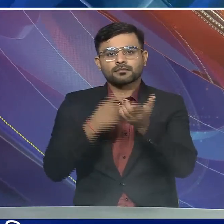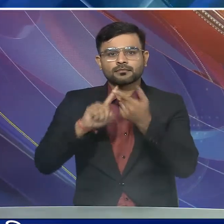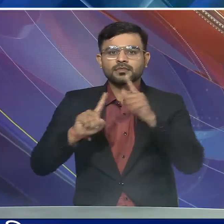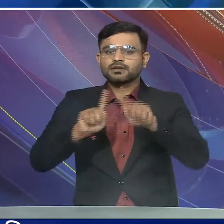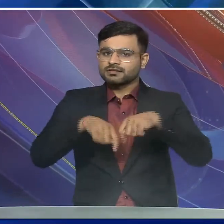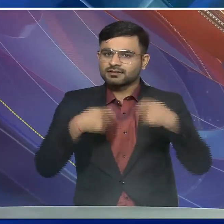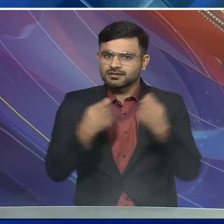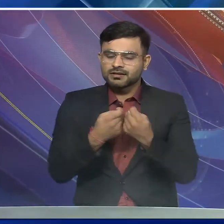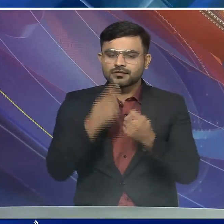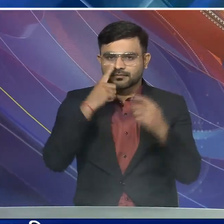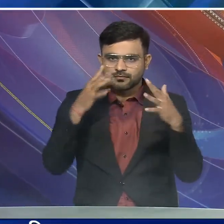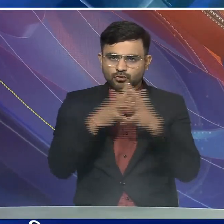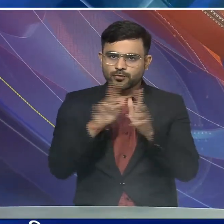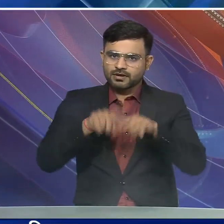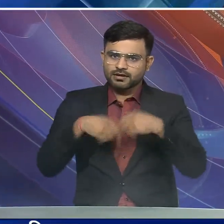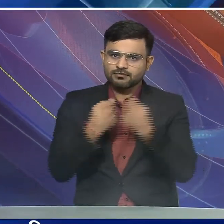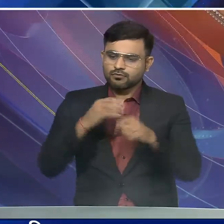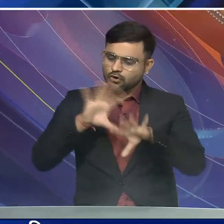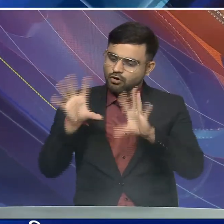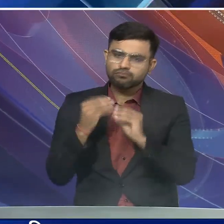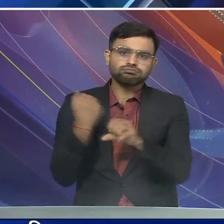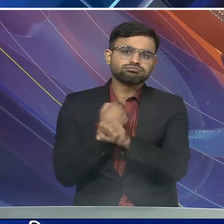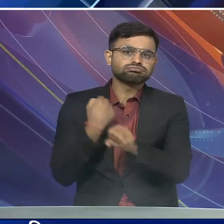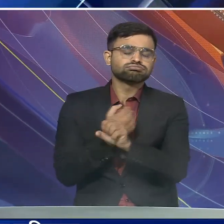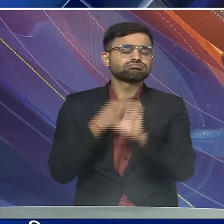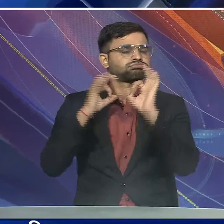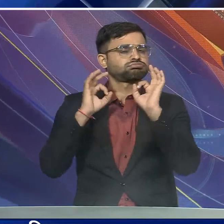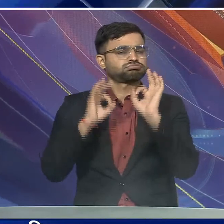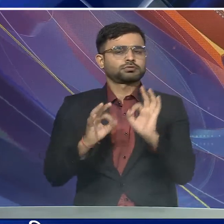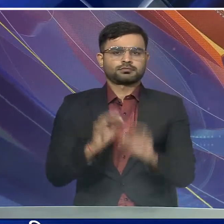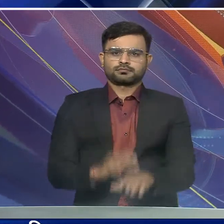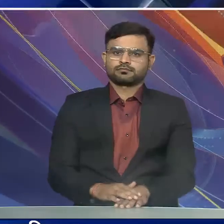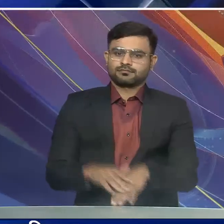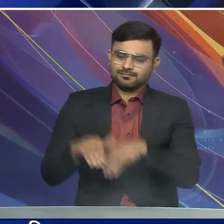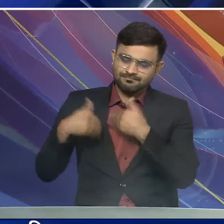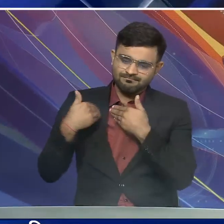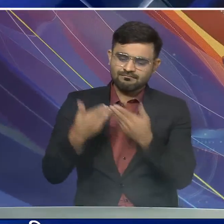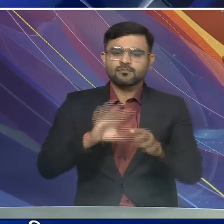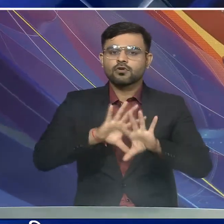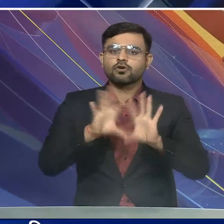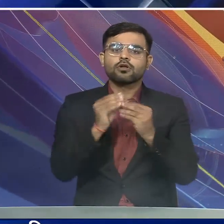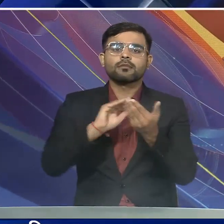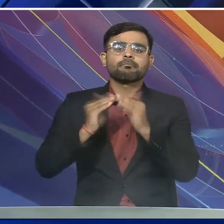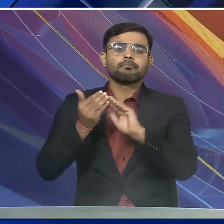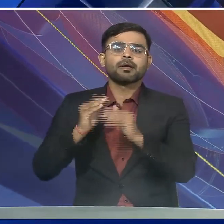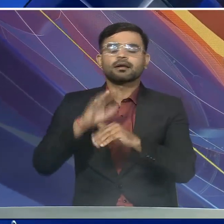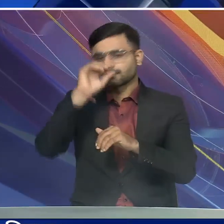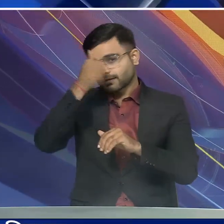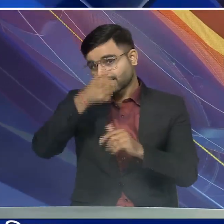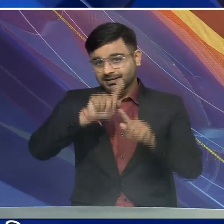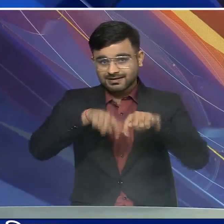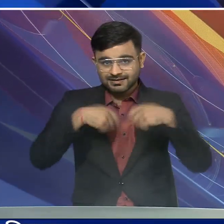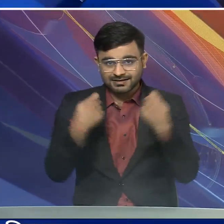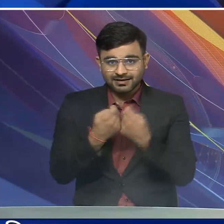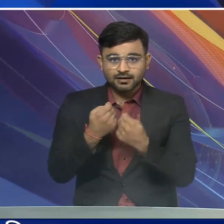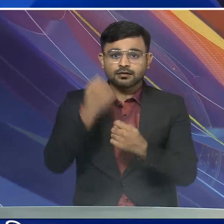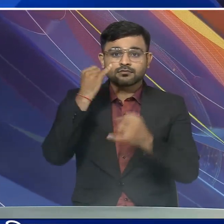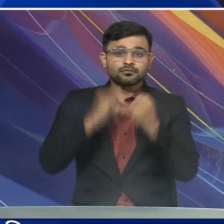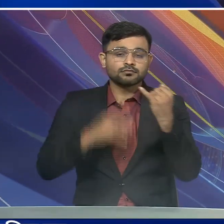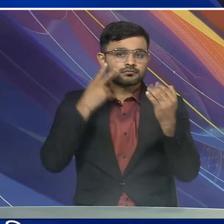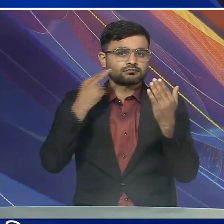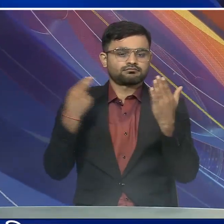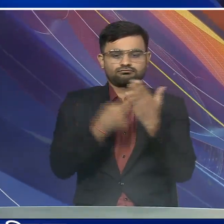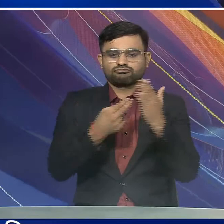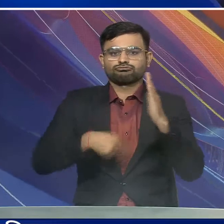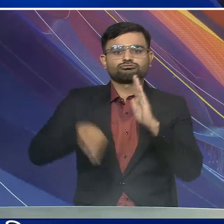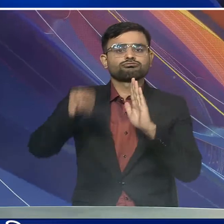भारतीय महिला क्रिकेट टीम का अब तक का प्रदर्शन शानदार रहा है अब तक सभी माचो में जीत दर्ज कर चुकी भारतीय टीम अंकतालिका में